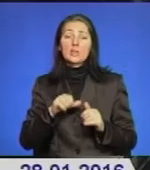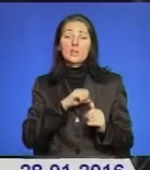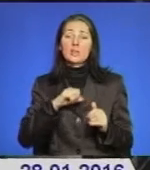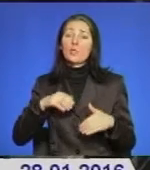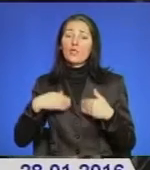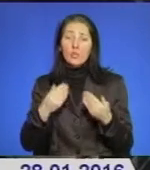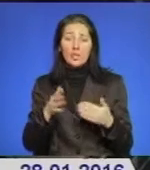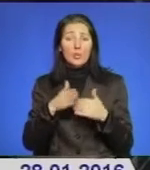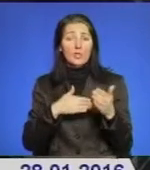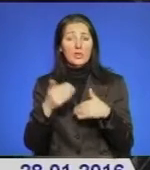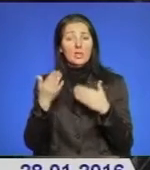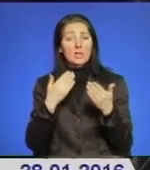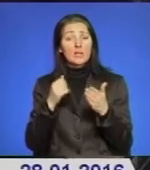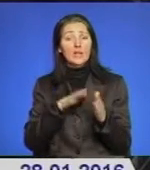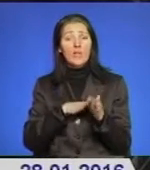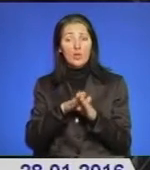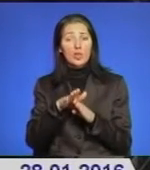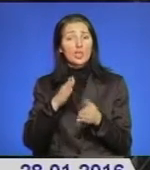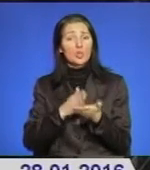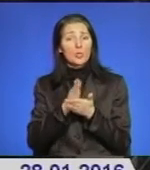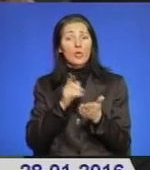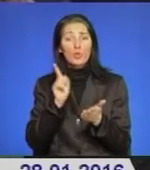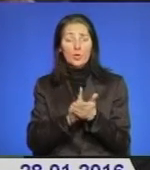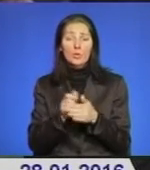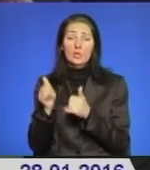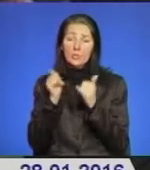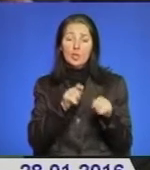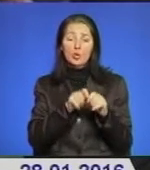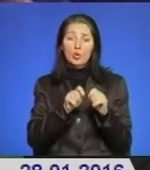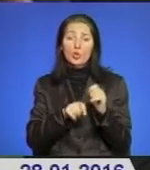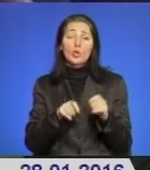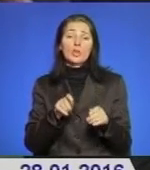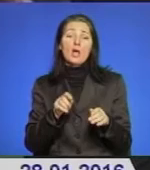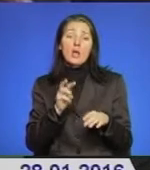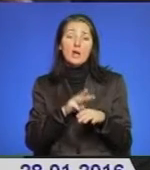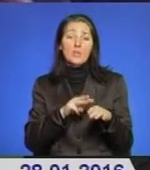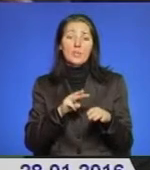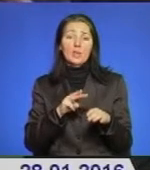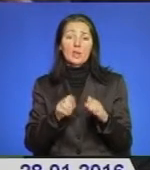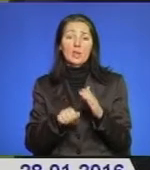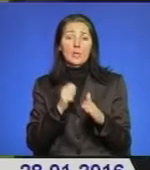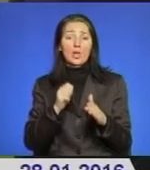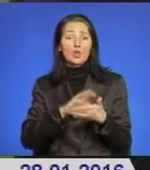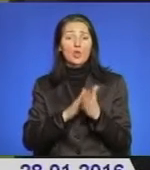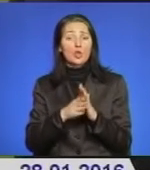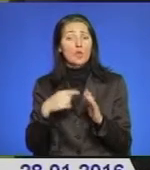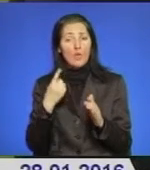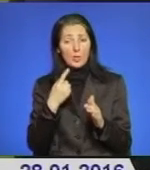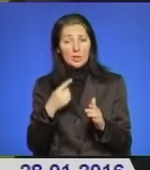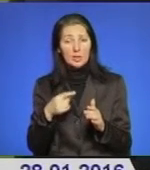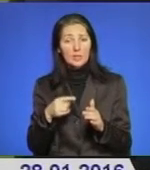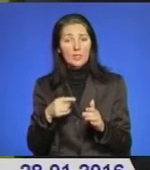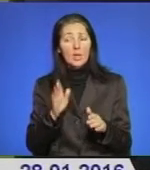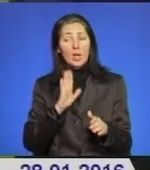виконання службових обов'язків і забезпечення контролю за кримінальною ситуацією в області усьому особовому складу. Був досить важкий